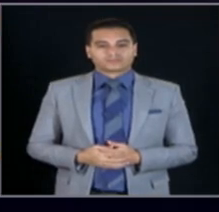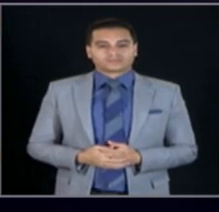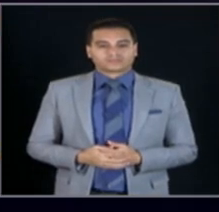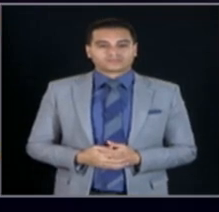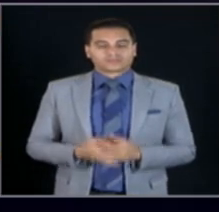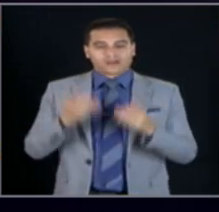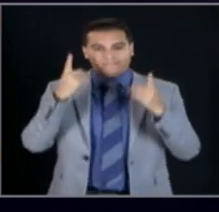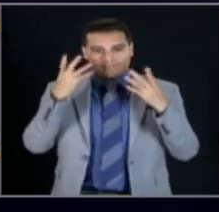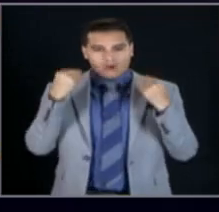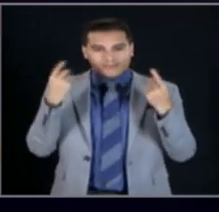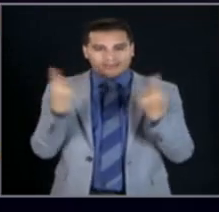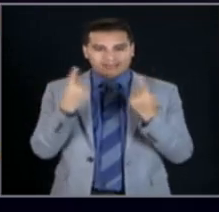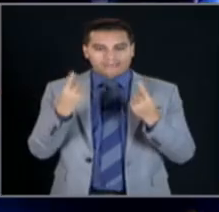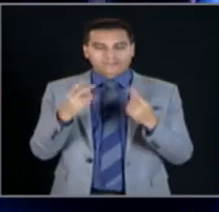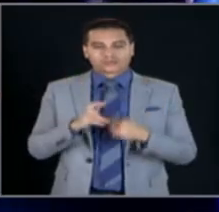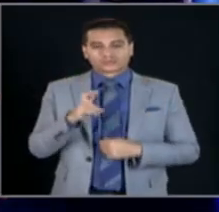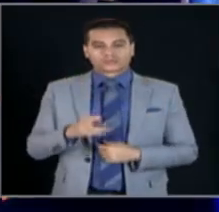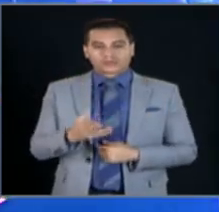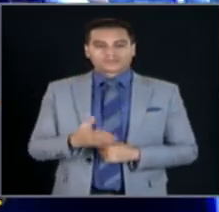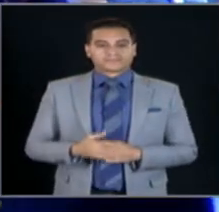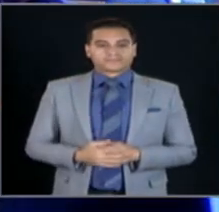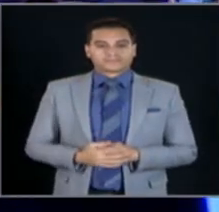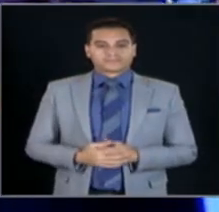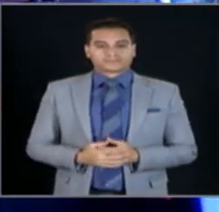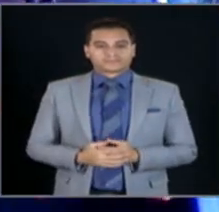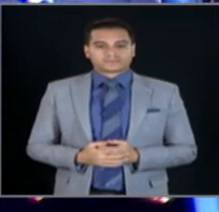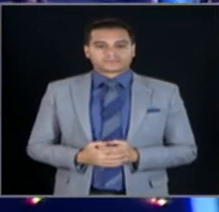معلومات عامه والسؤال هو